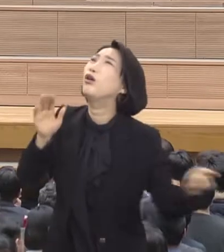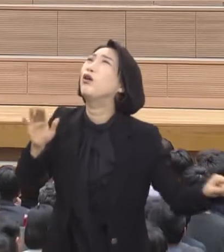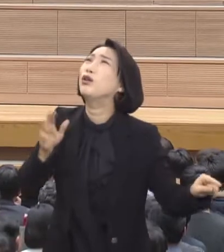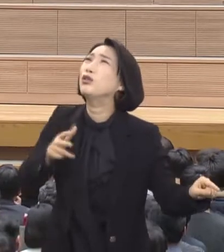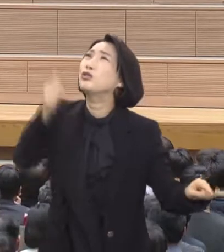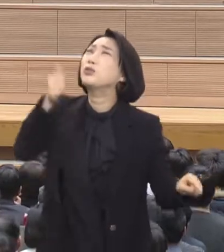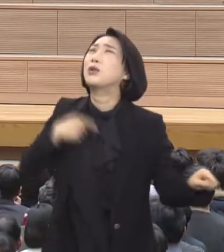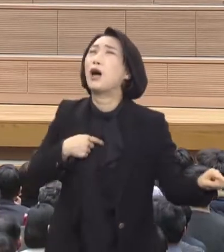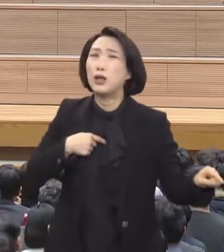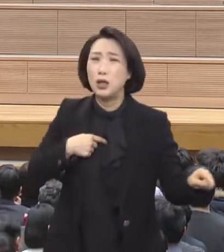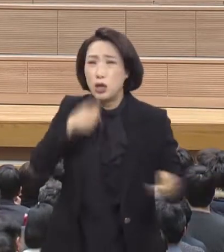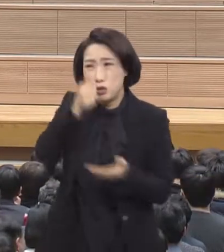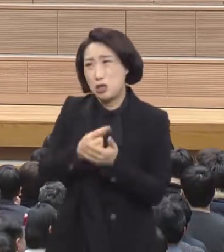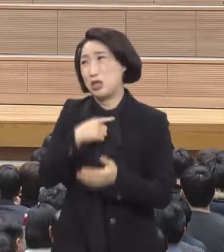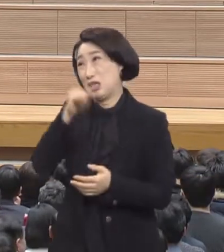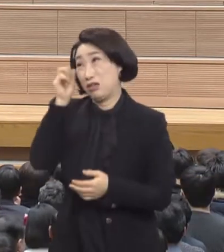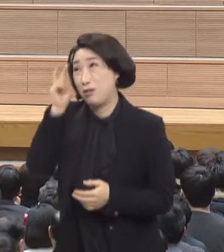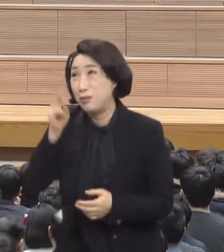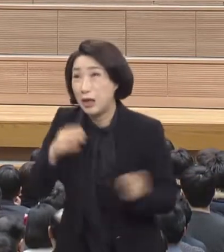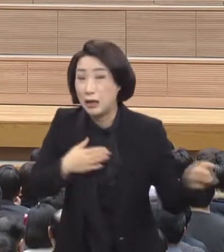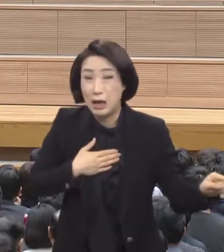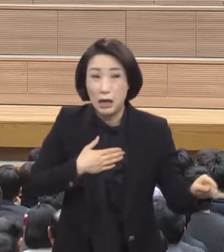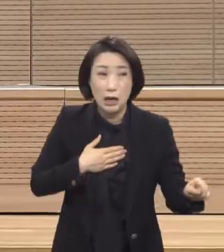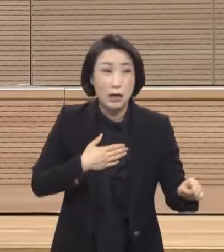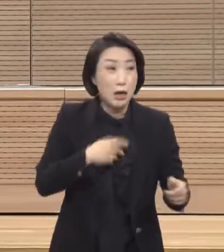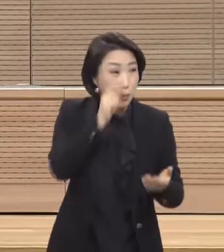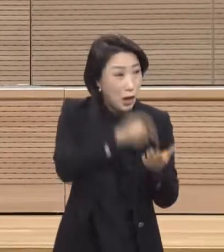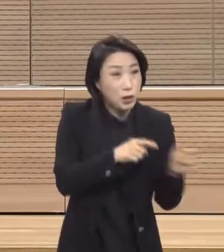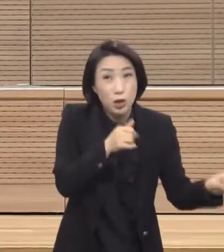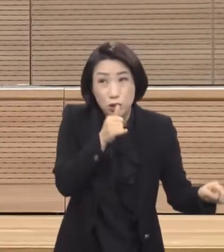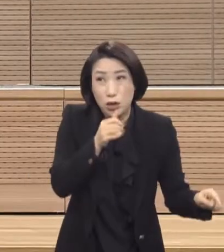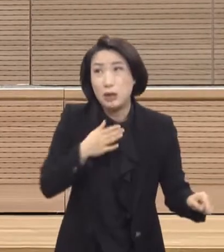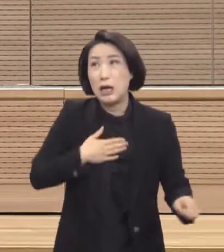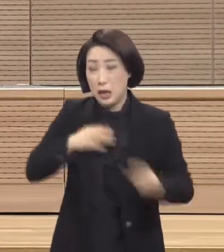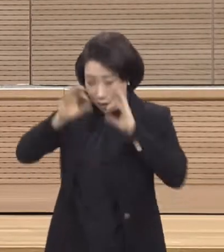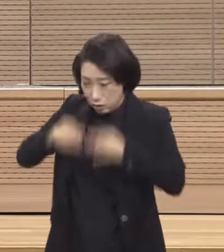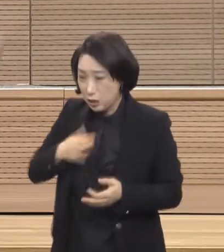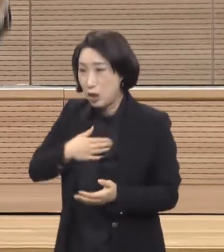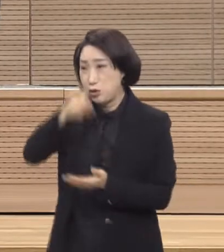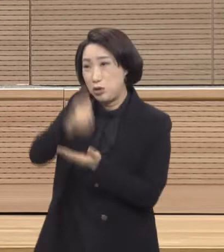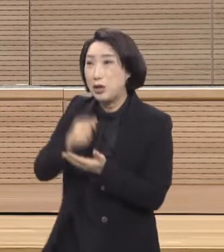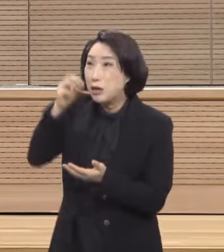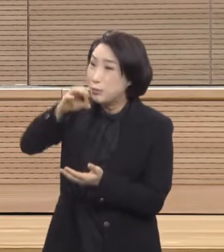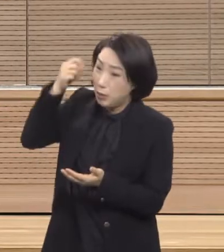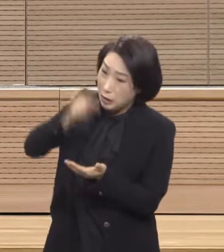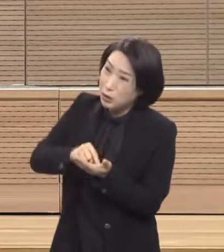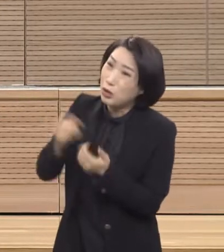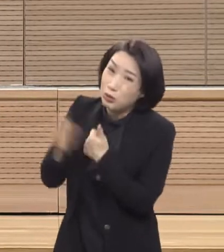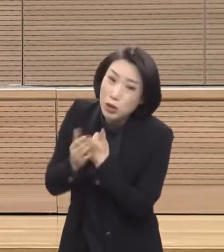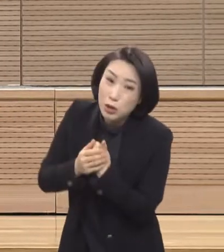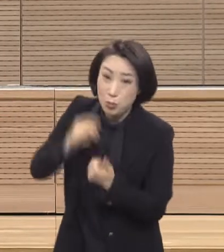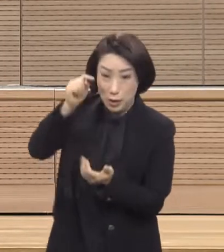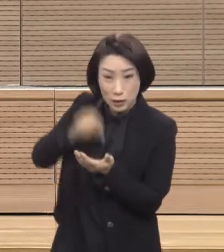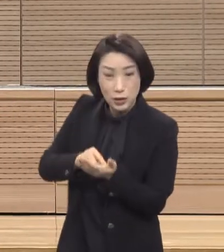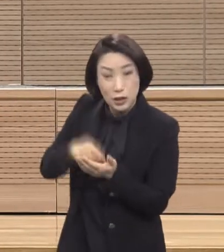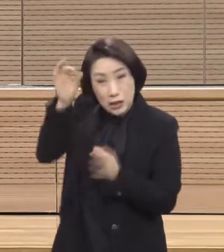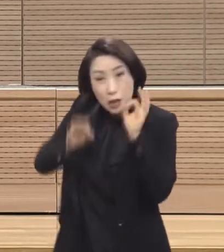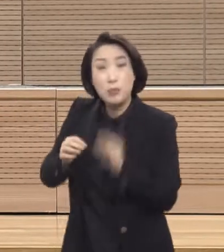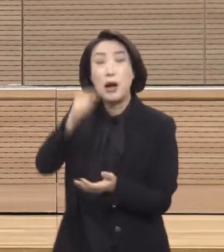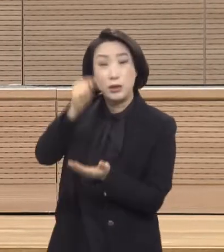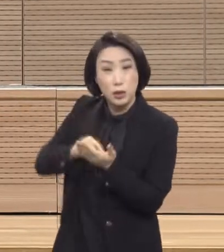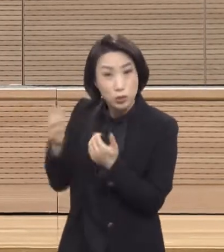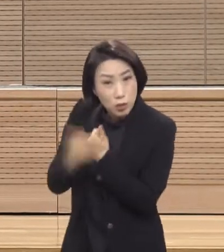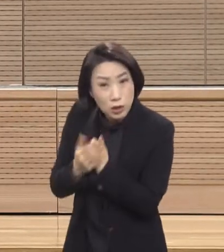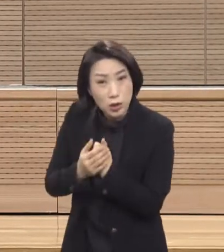죄가 있으니 내게 남의 죄를 보게 했으니 이 죄를 찾게 하소서. 찾게 하소서. 우린